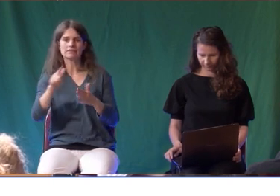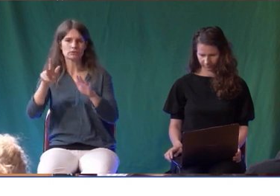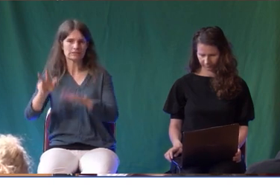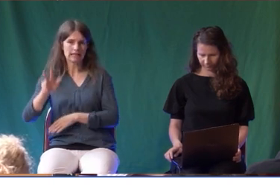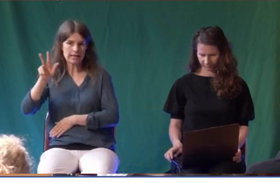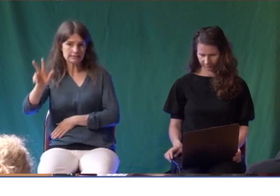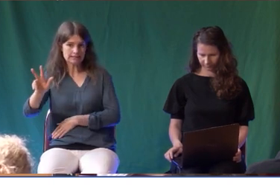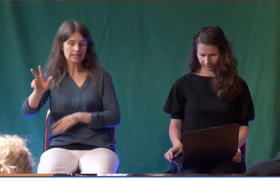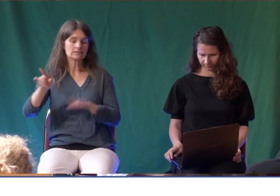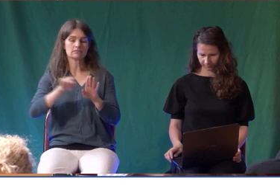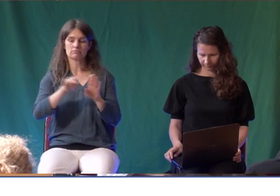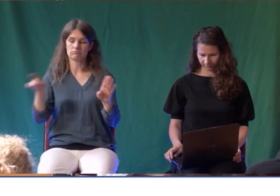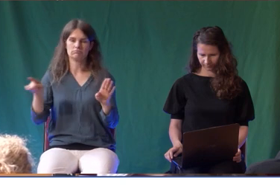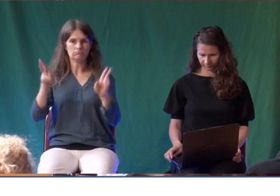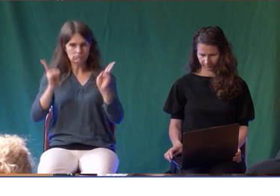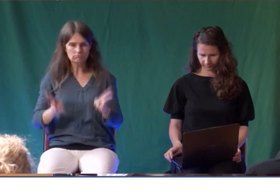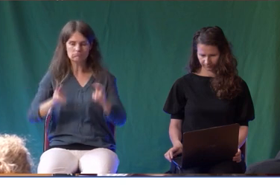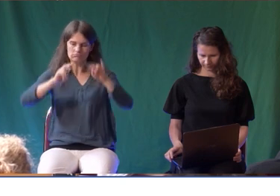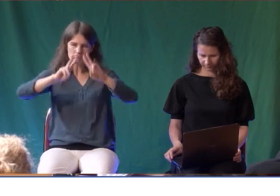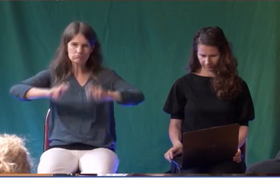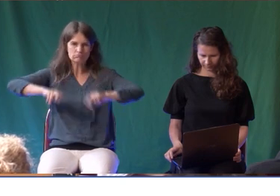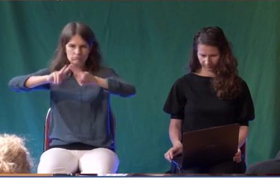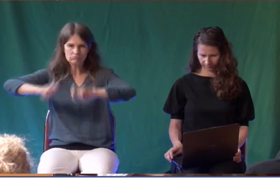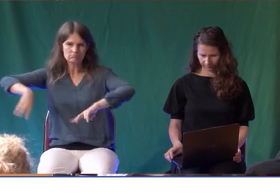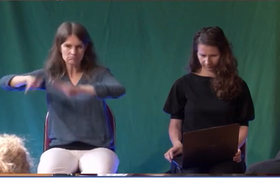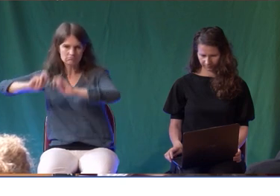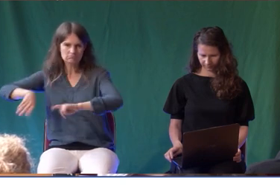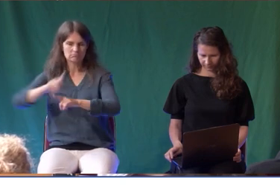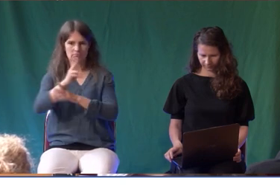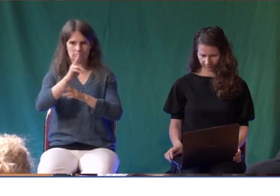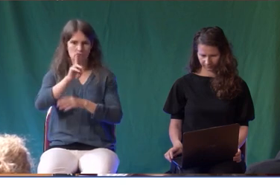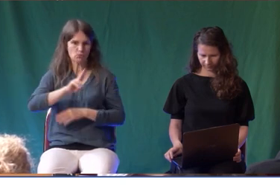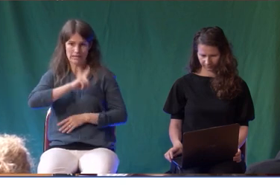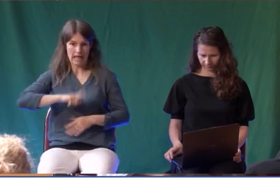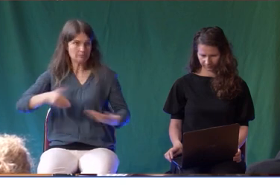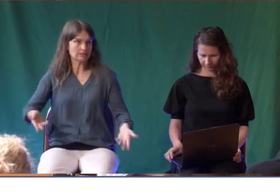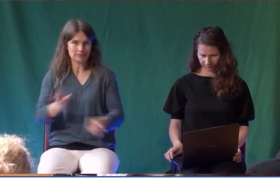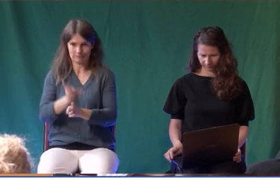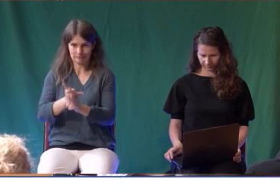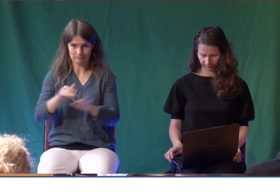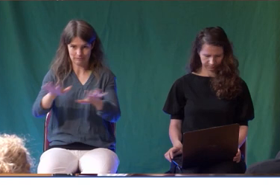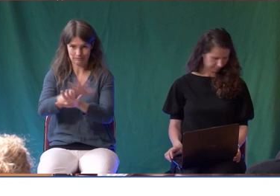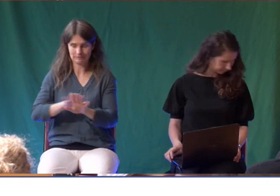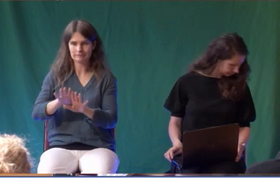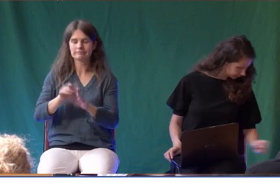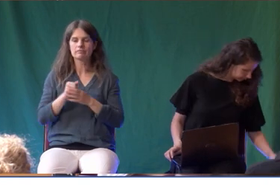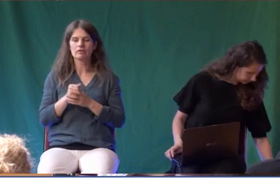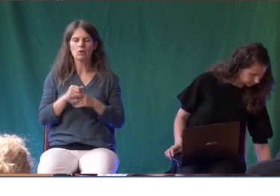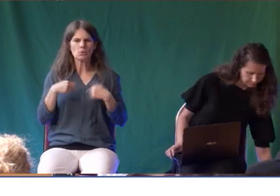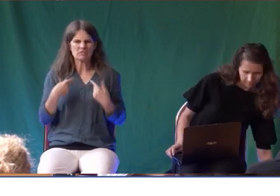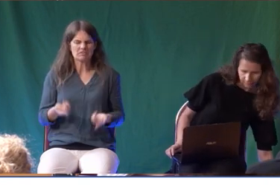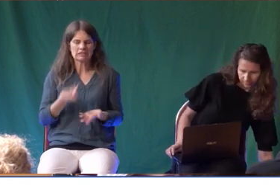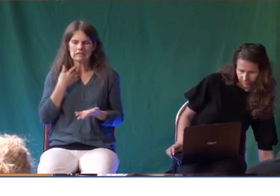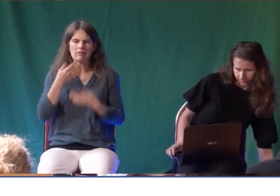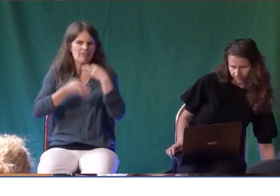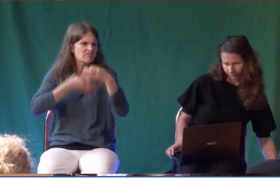gab es dann erste Studien an der Uni Leipzig wir haben aber gesagt alleine